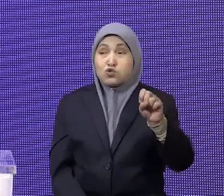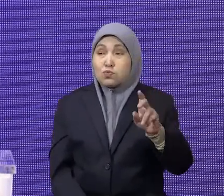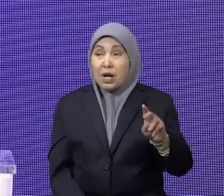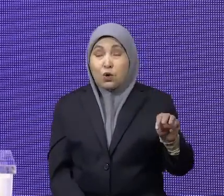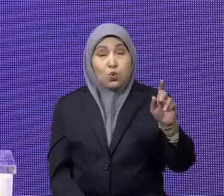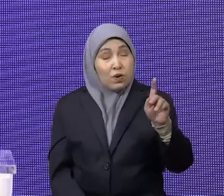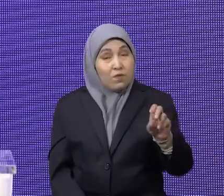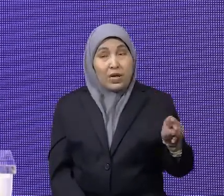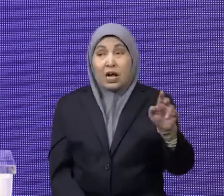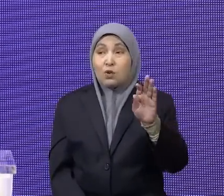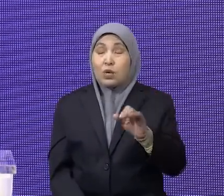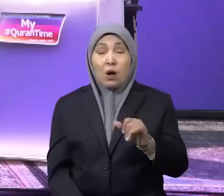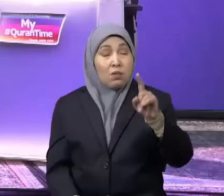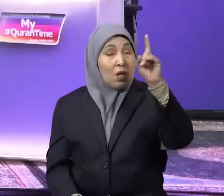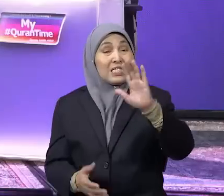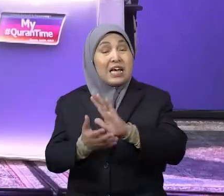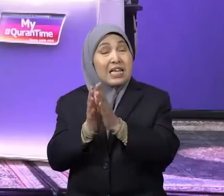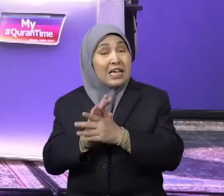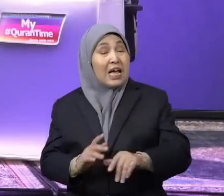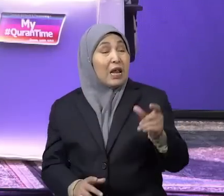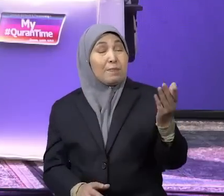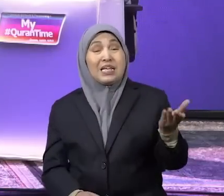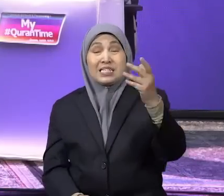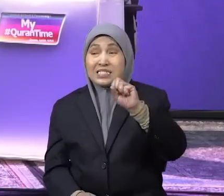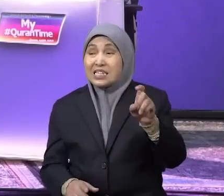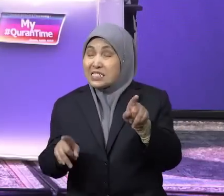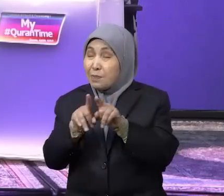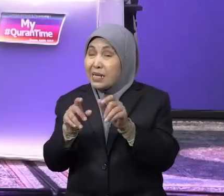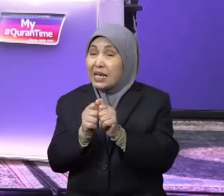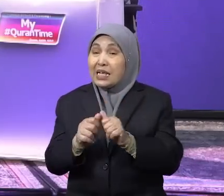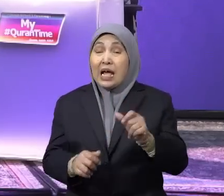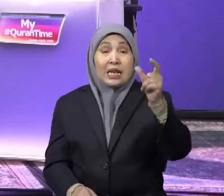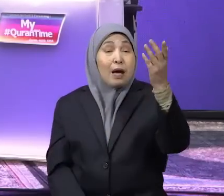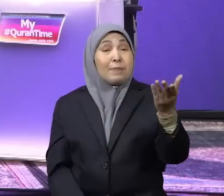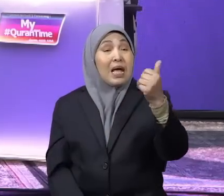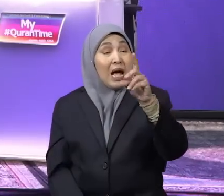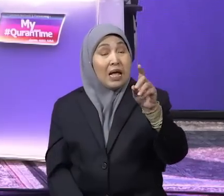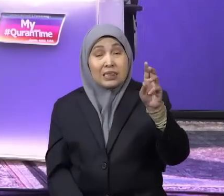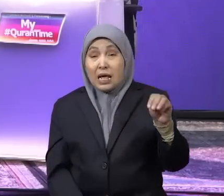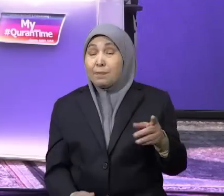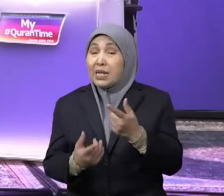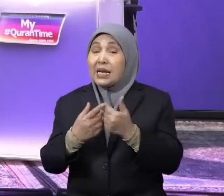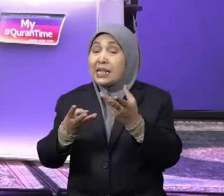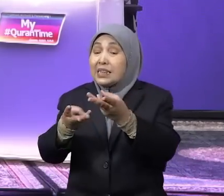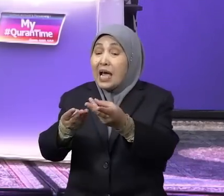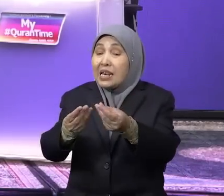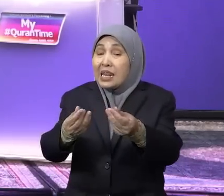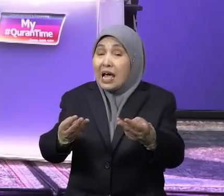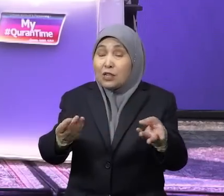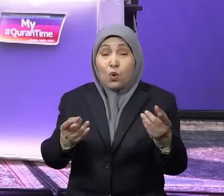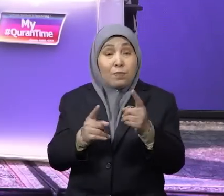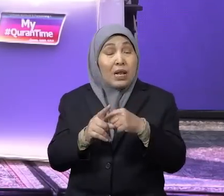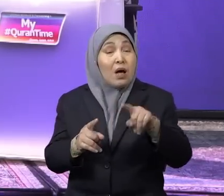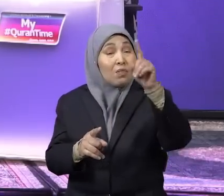thumma qala lahu kun fayakun. Allah Ta'ala jadikan Nabi Isa sama dengan Nabi Adam. Bila Allah Ta'ala jadikan Nabi Adam daripada tanah tu